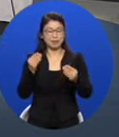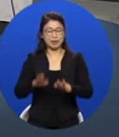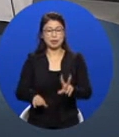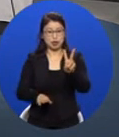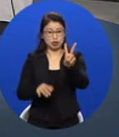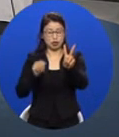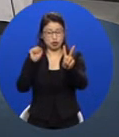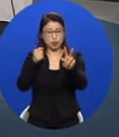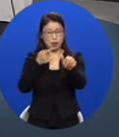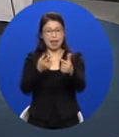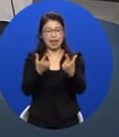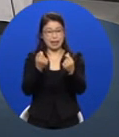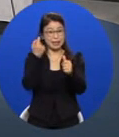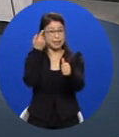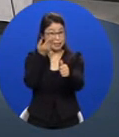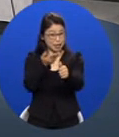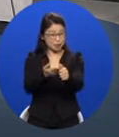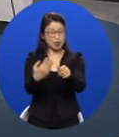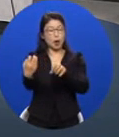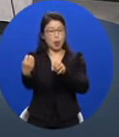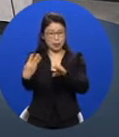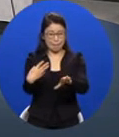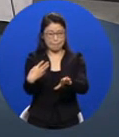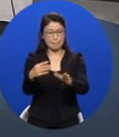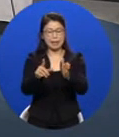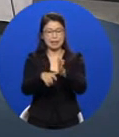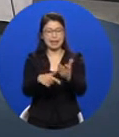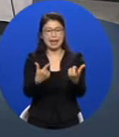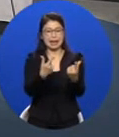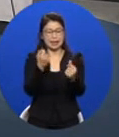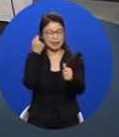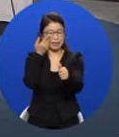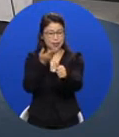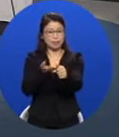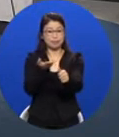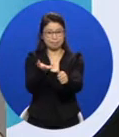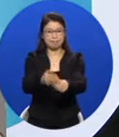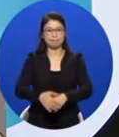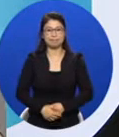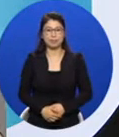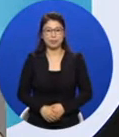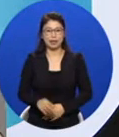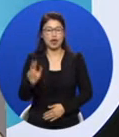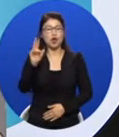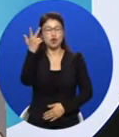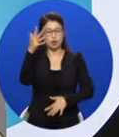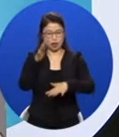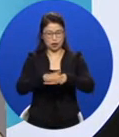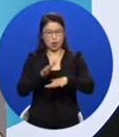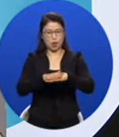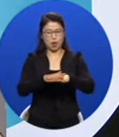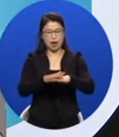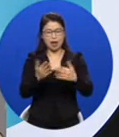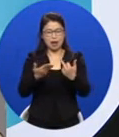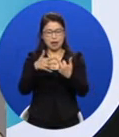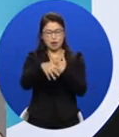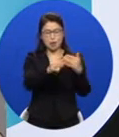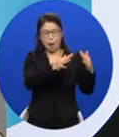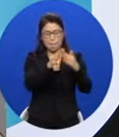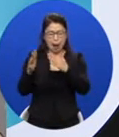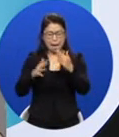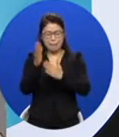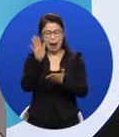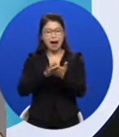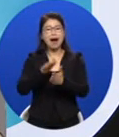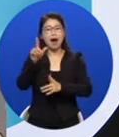분께 같은 질문을 드리고 답변을 듣는 공통질문 순서입니다. 귀농과 이주 열풍이 아주 뜨겁습니다.